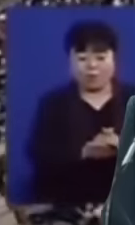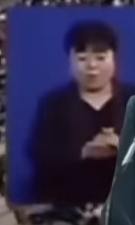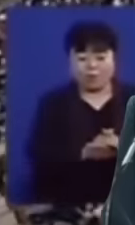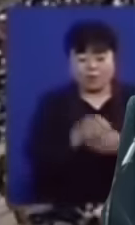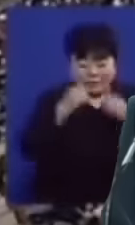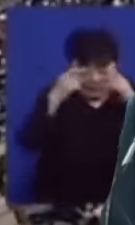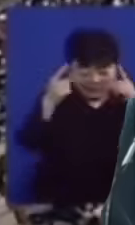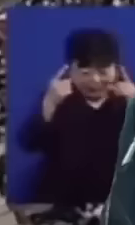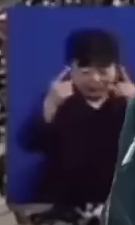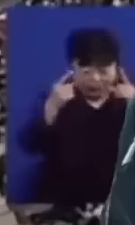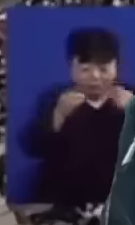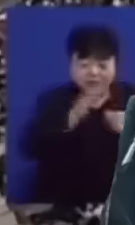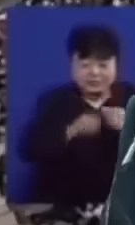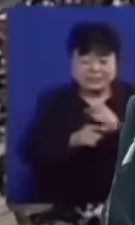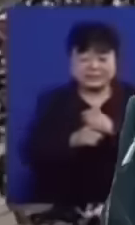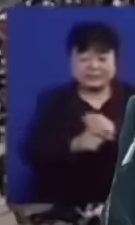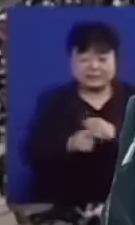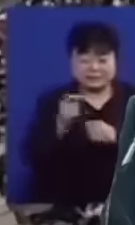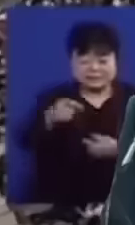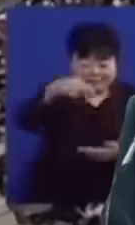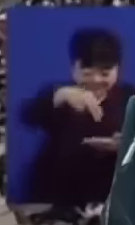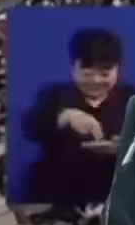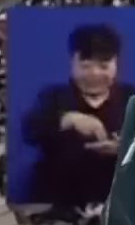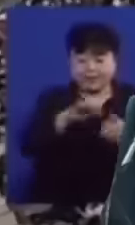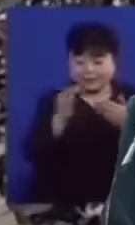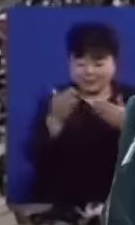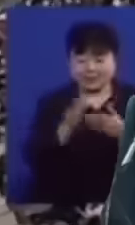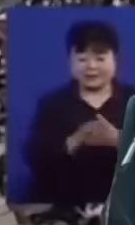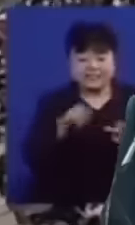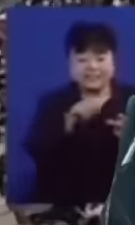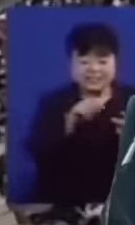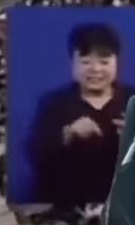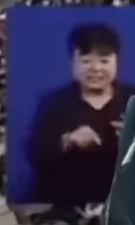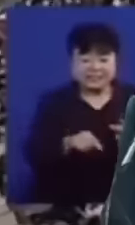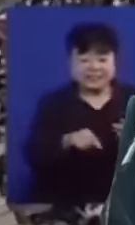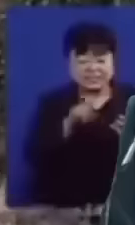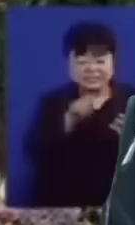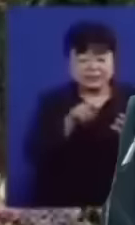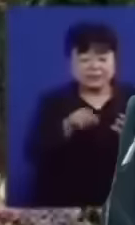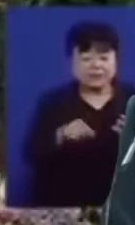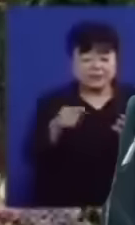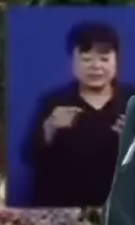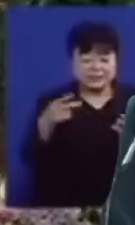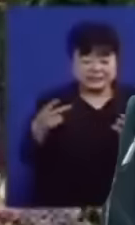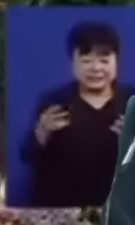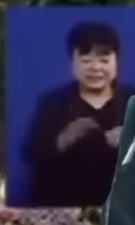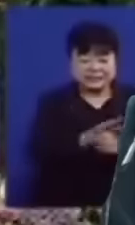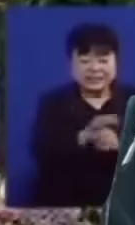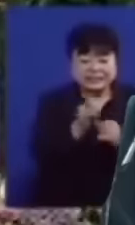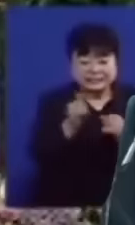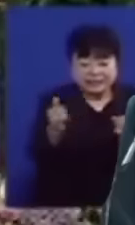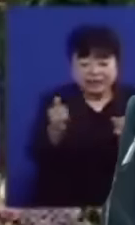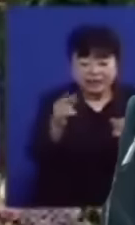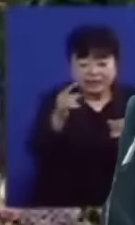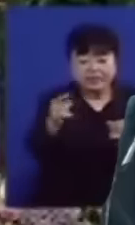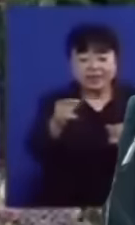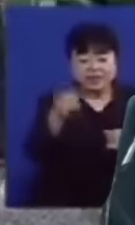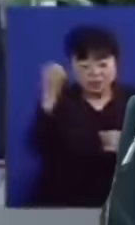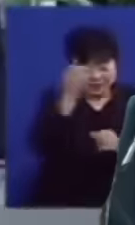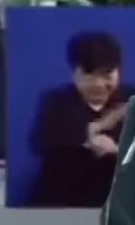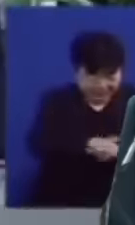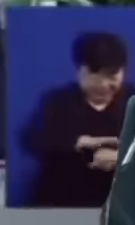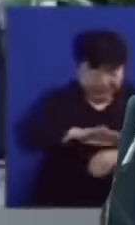우리는 깨닫고 이 진리에 굳게 서게 되는 것입니다. 요한 3서 1장 2절에 사랑하는 자여 내